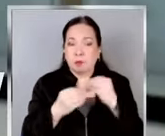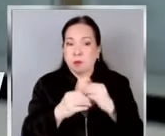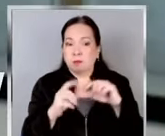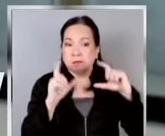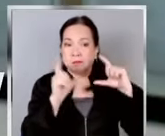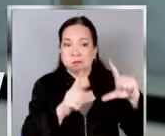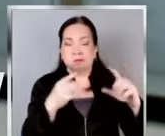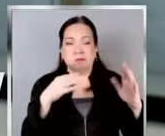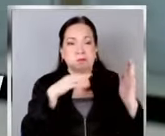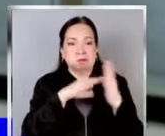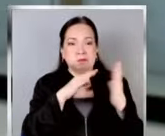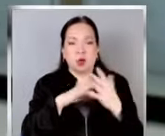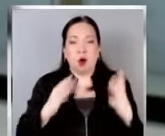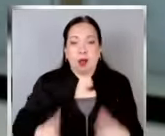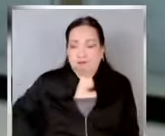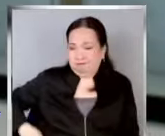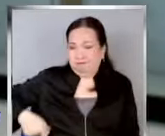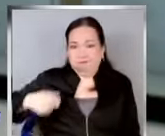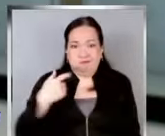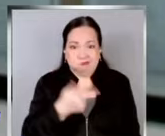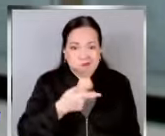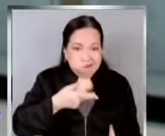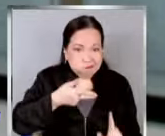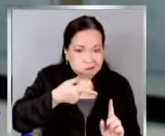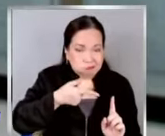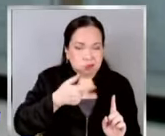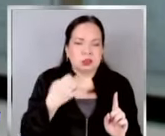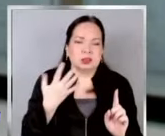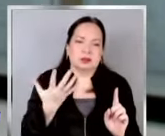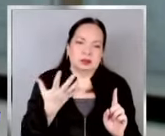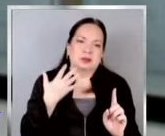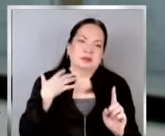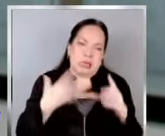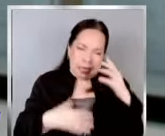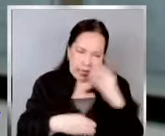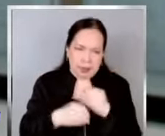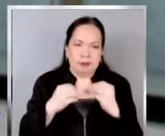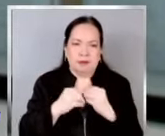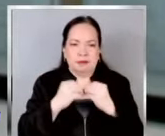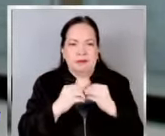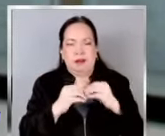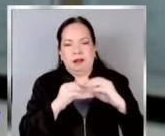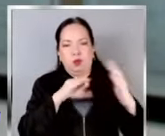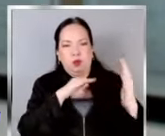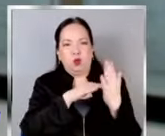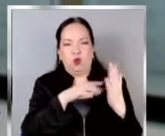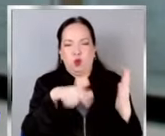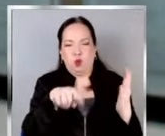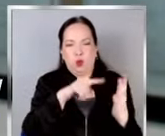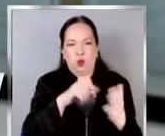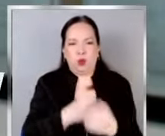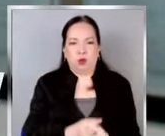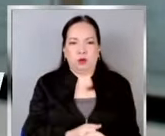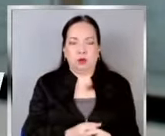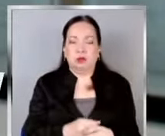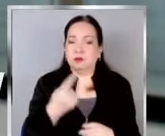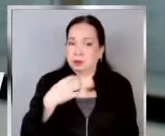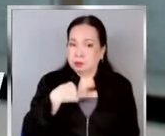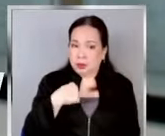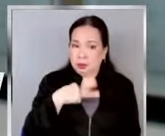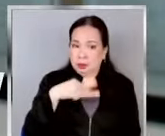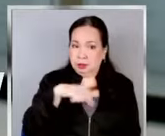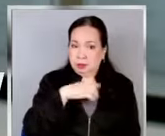baril. So meron pang ibang kaso na maaaring makasama doon sa kaso niya ngayon. Sa amin, ang sakop namin is